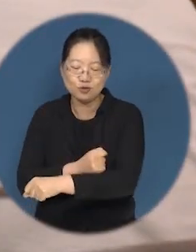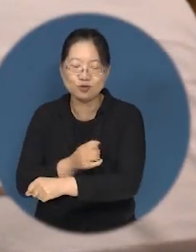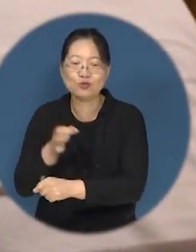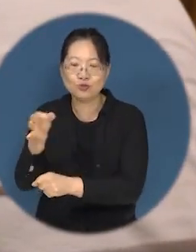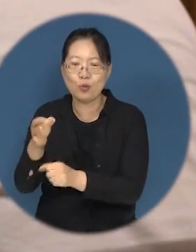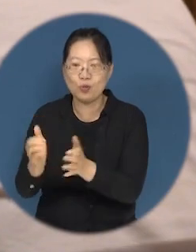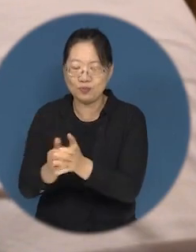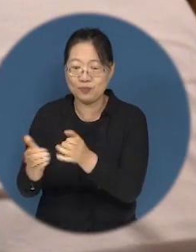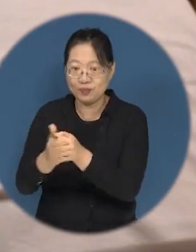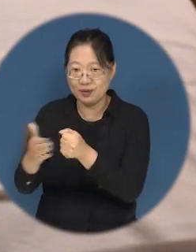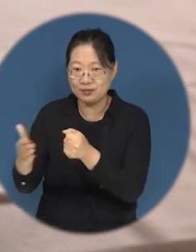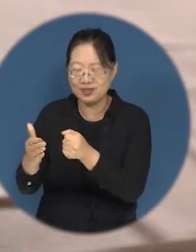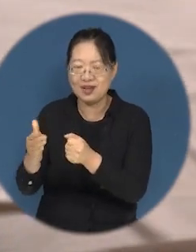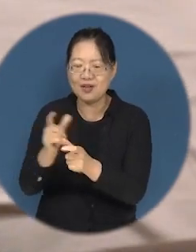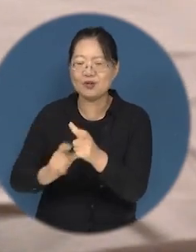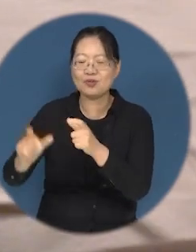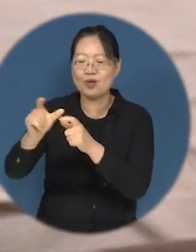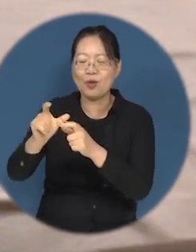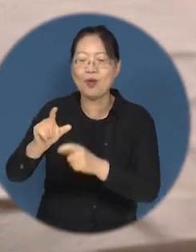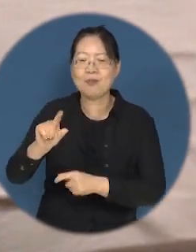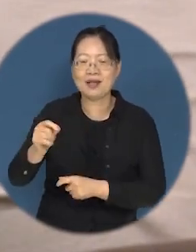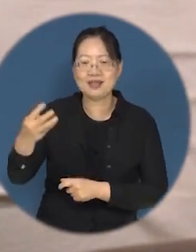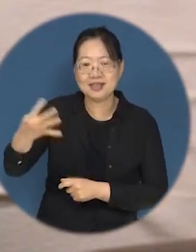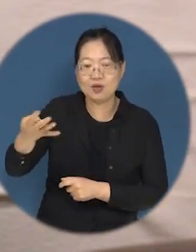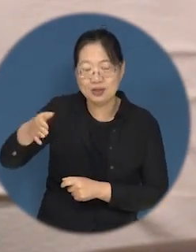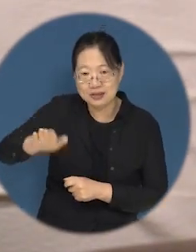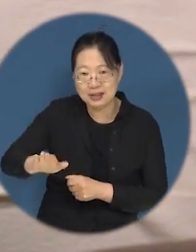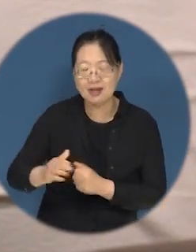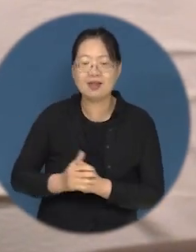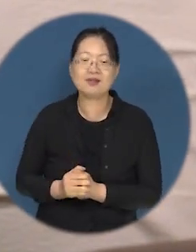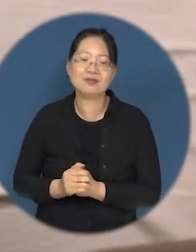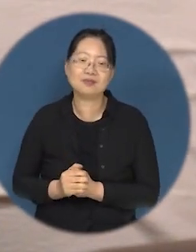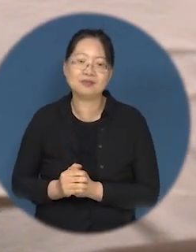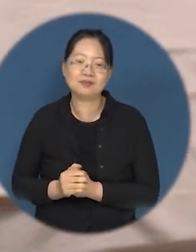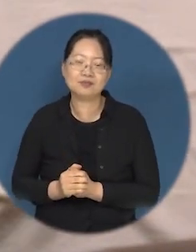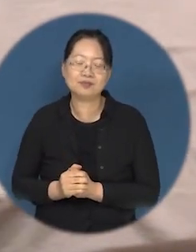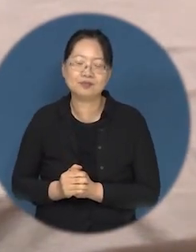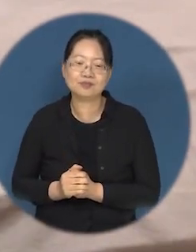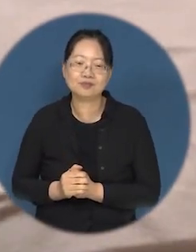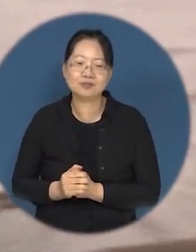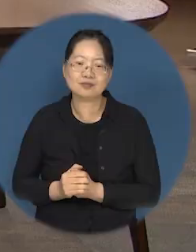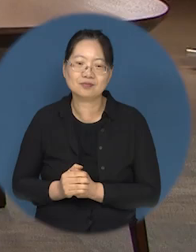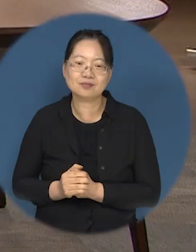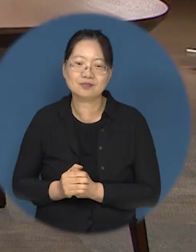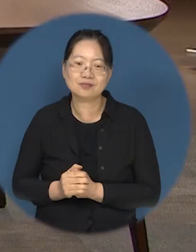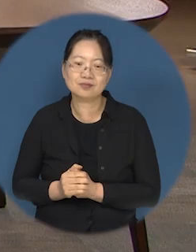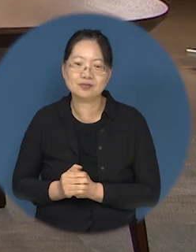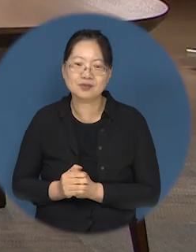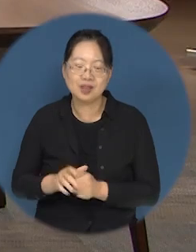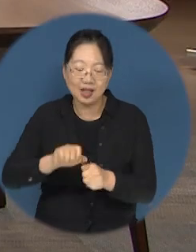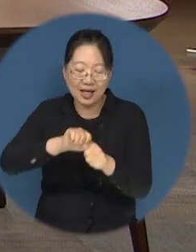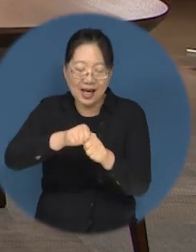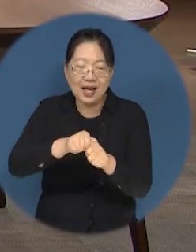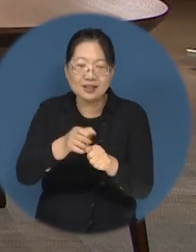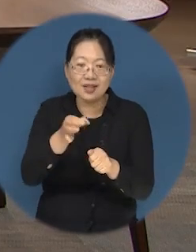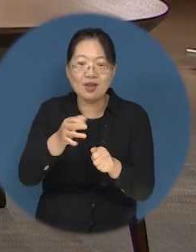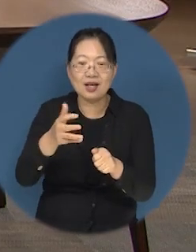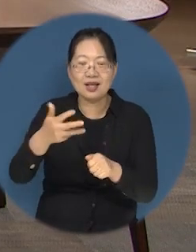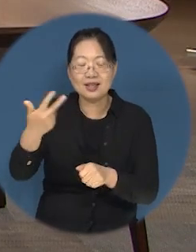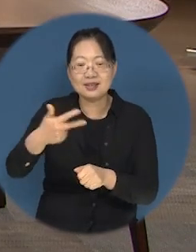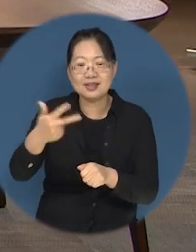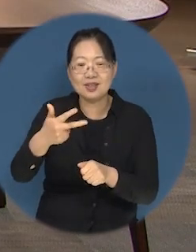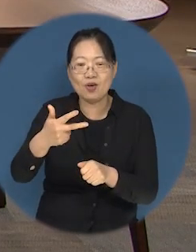투입이 돼가지고 일을 하기 때문에. 근데 대신 14,000원의 납품을 받지만 그 과태료를